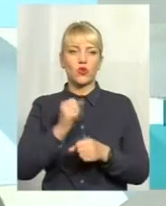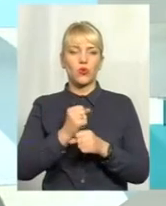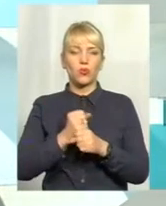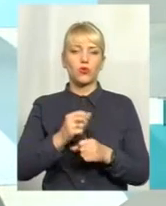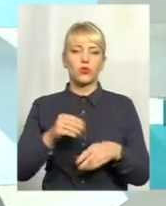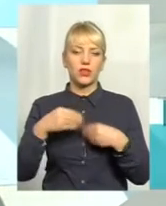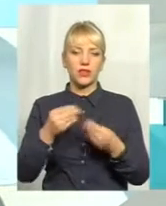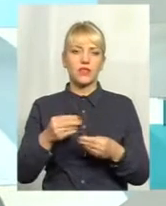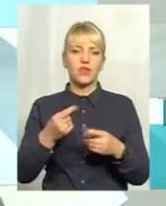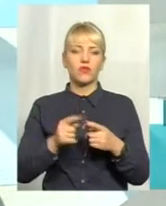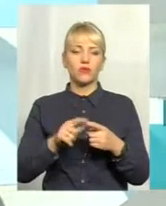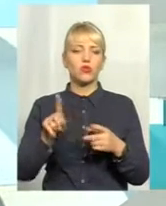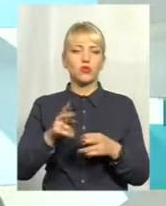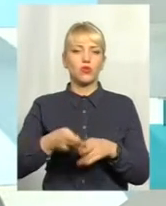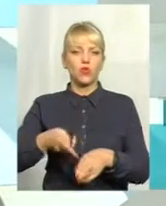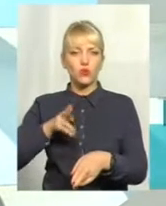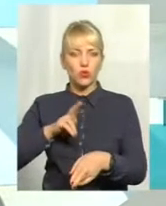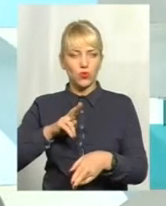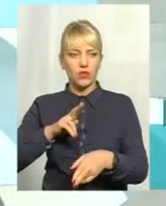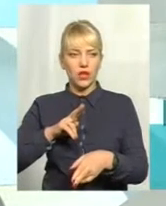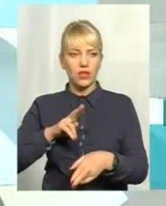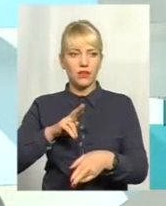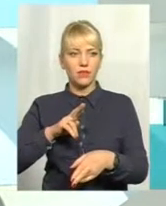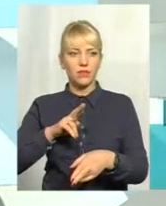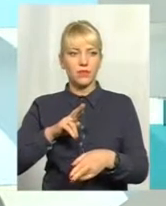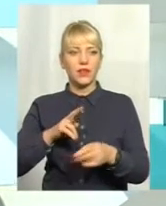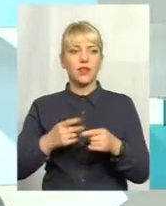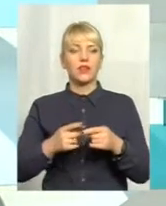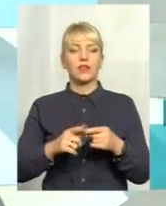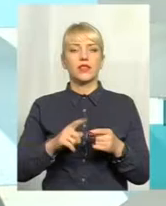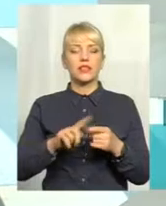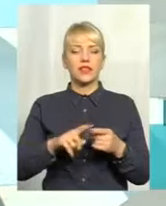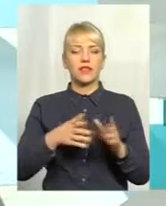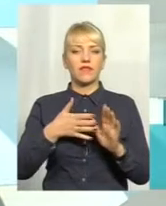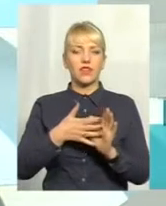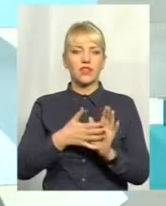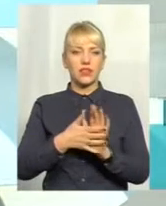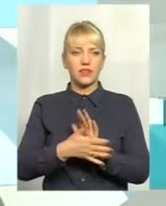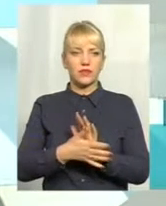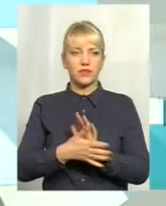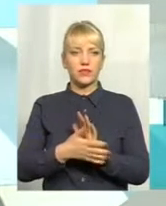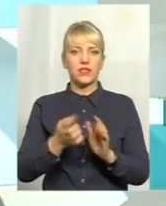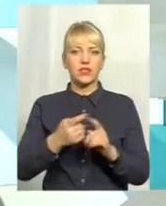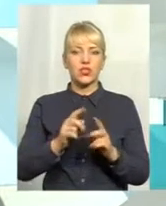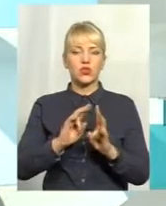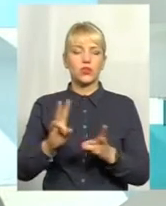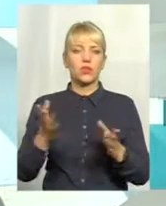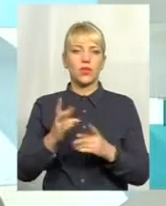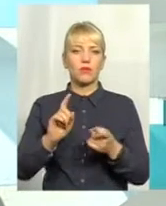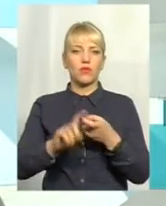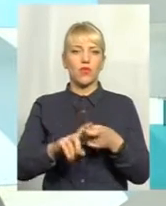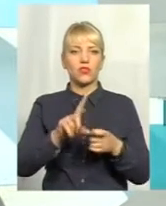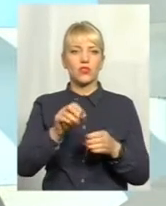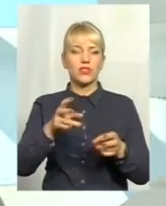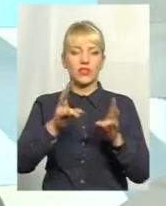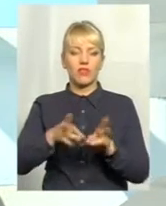в тому числі щодо відшкодування цих от витрат, заземні шкоди, яка пов'язана з